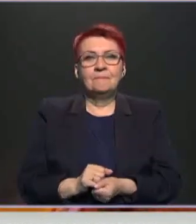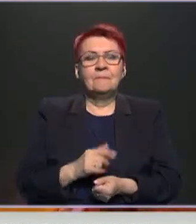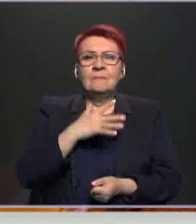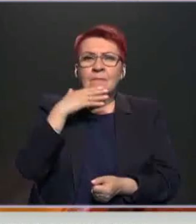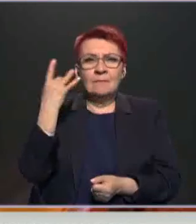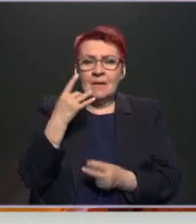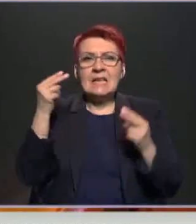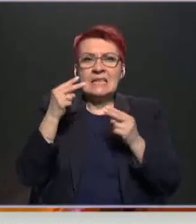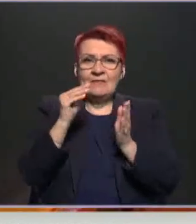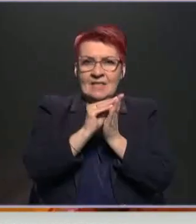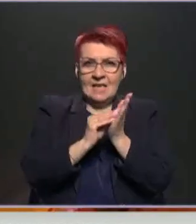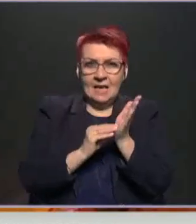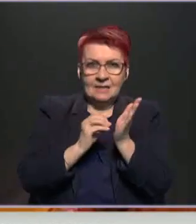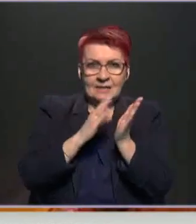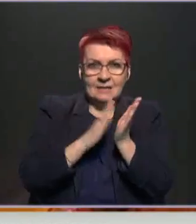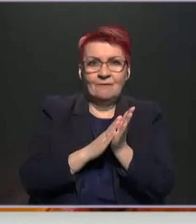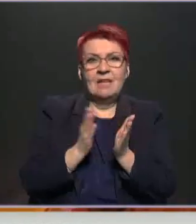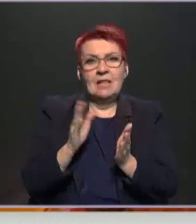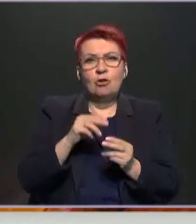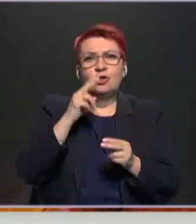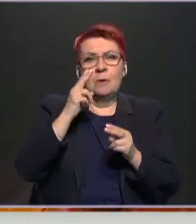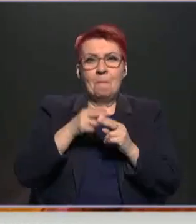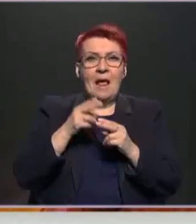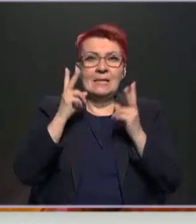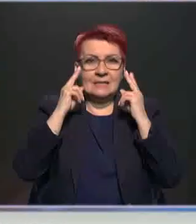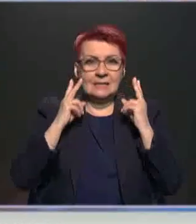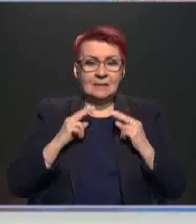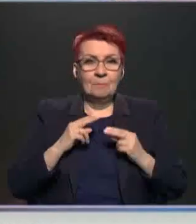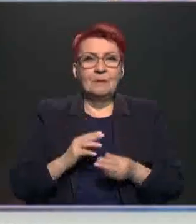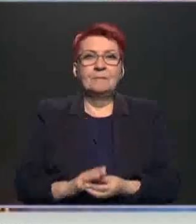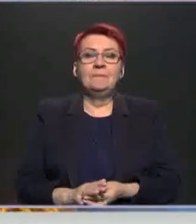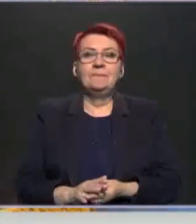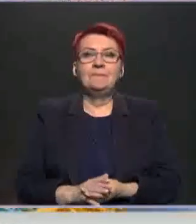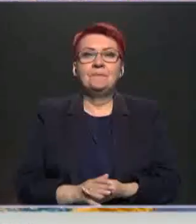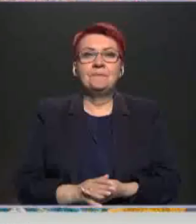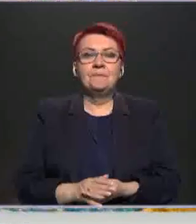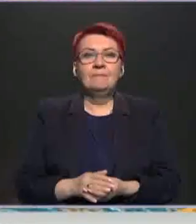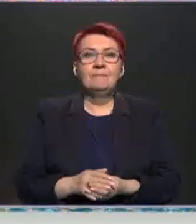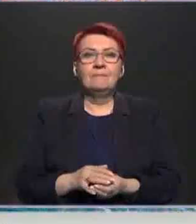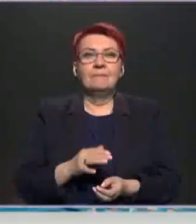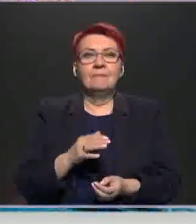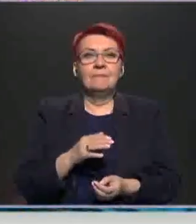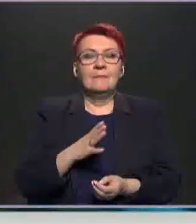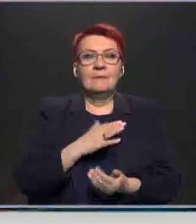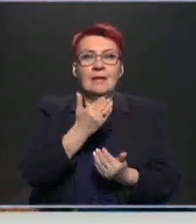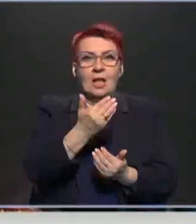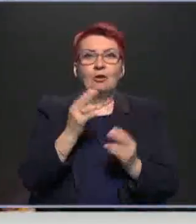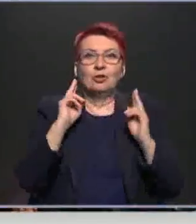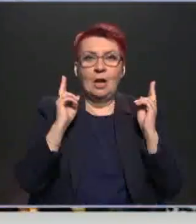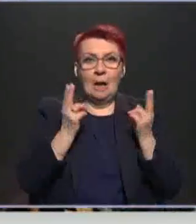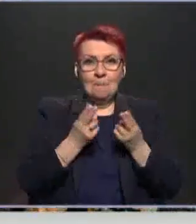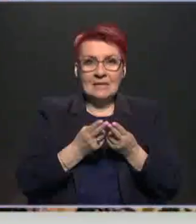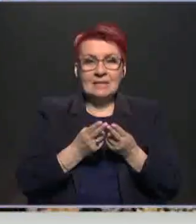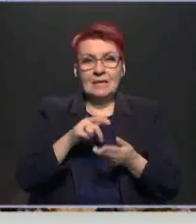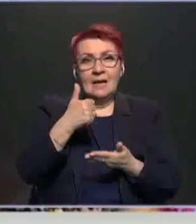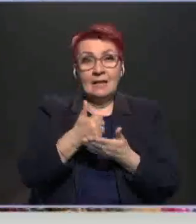неоднократно засвидетельствовано, и даже братьями, в том числе те, кто сейчас подвязается в монашестве нашей обители. Самое главное